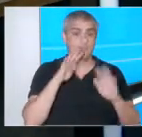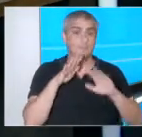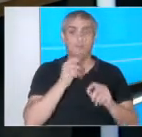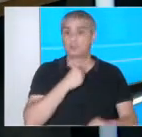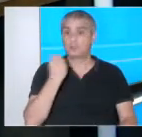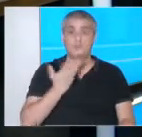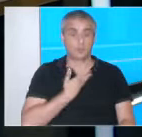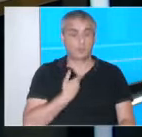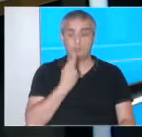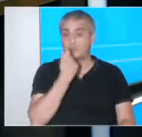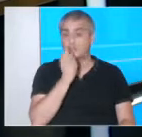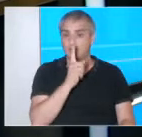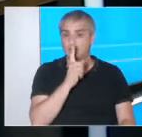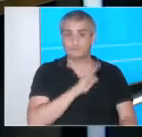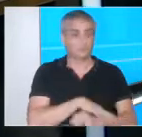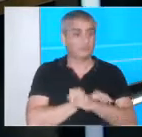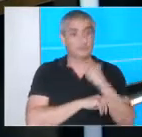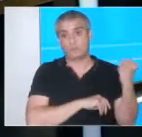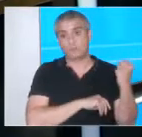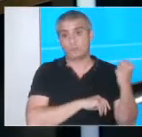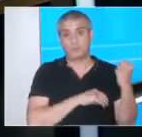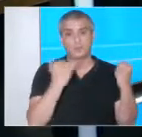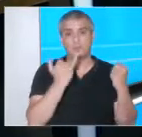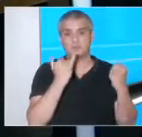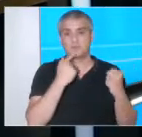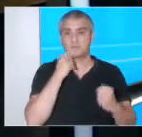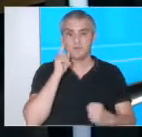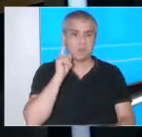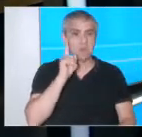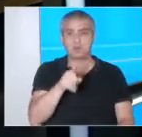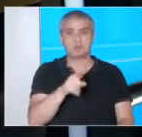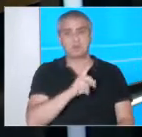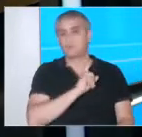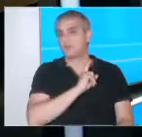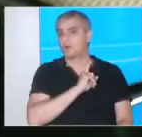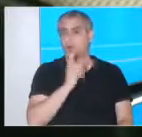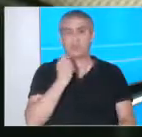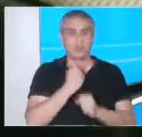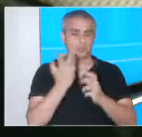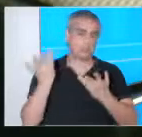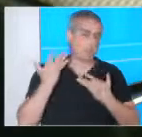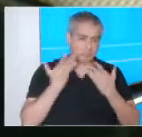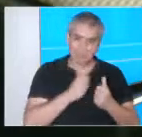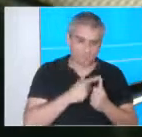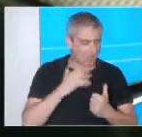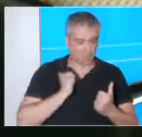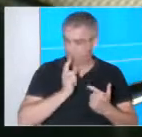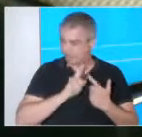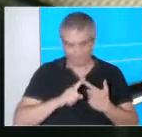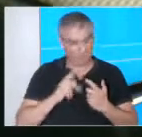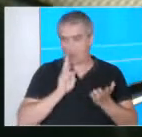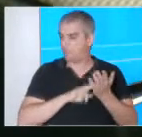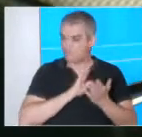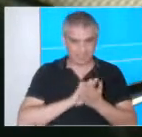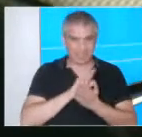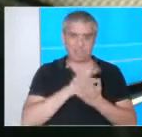הימין נתנו לנו כסף, השמאל היה תמיד אומר שאתם לא נוסעים בנטל, ולא הולכים לצבא, ולא מגיע